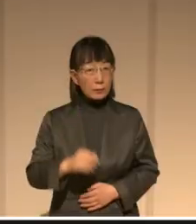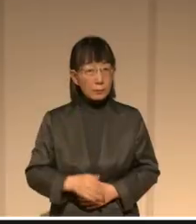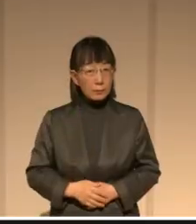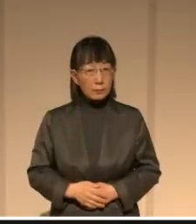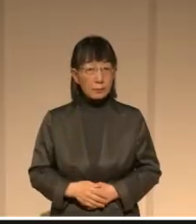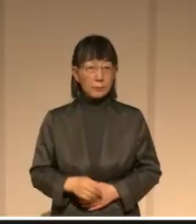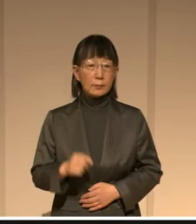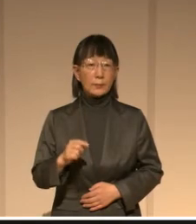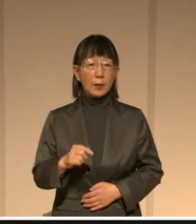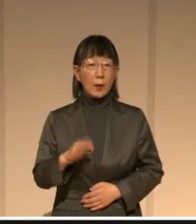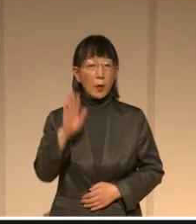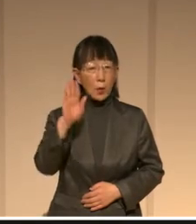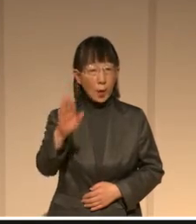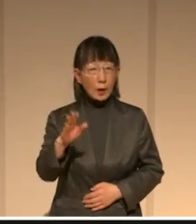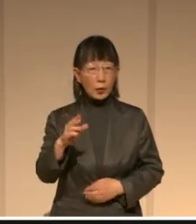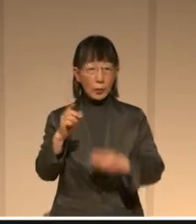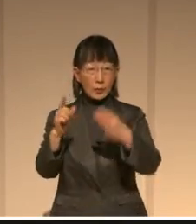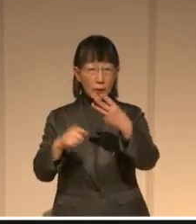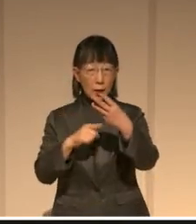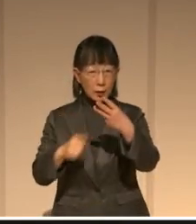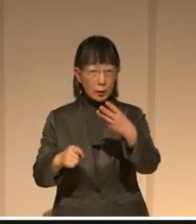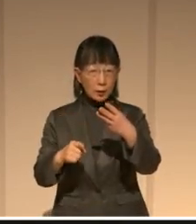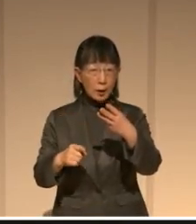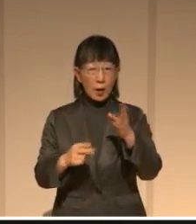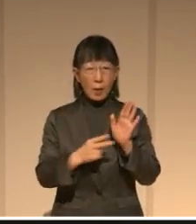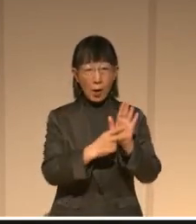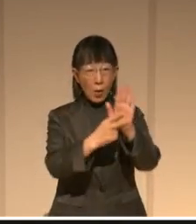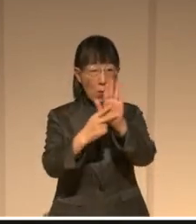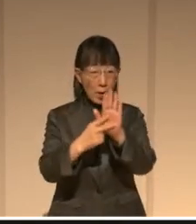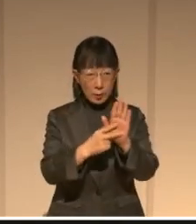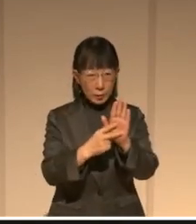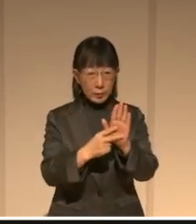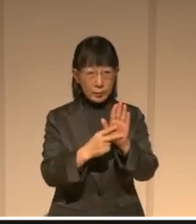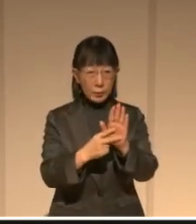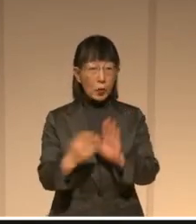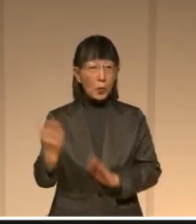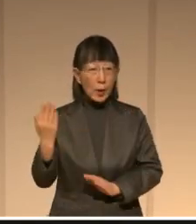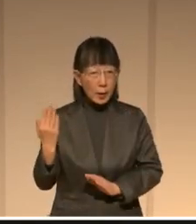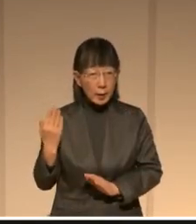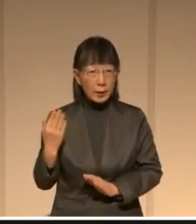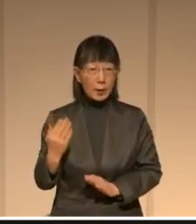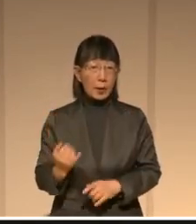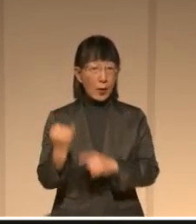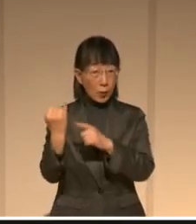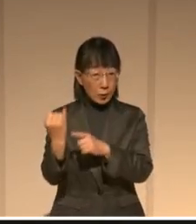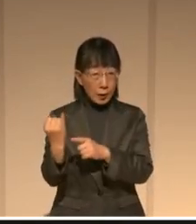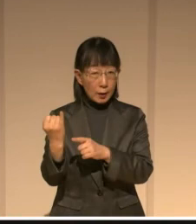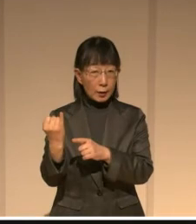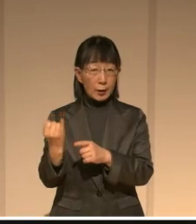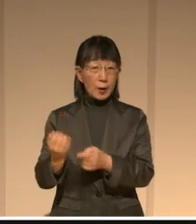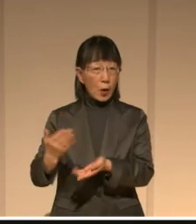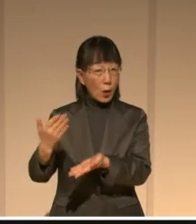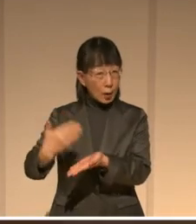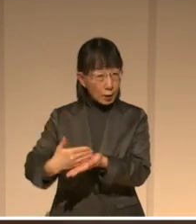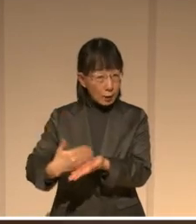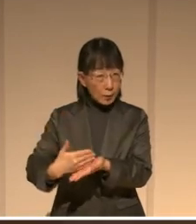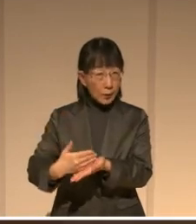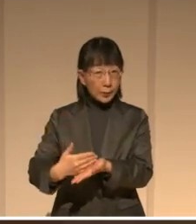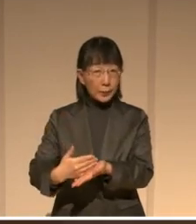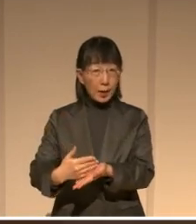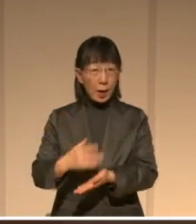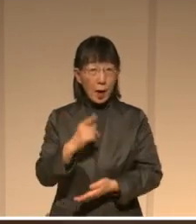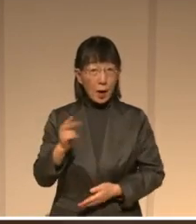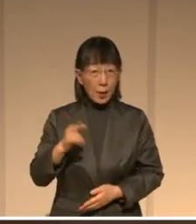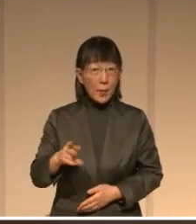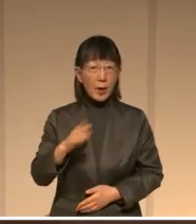パフォーマンスを披露していただくんですがその前にちょっとは子さんにお話をうかがいましょう今私は53と言いました神原さんと大前